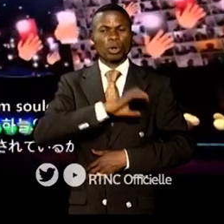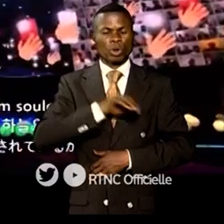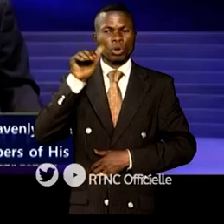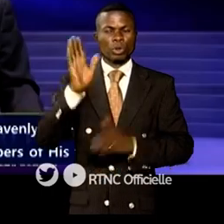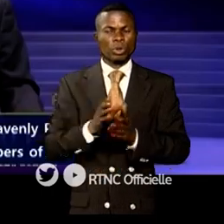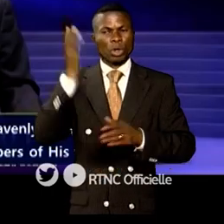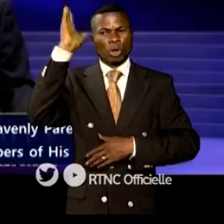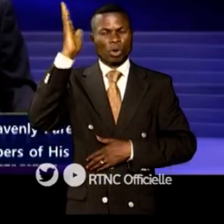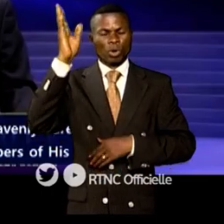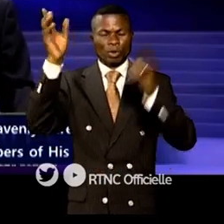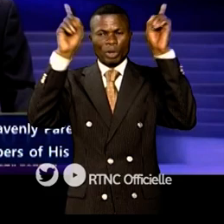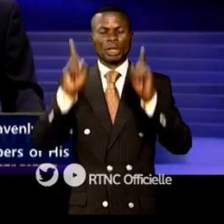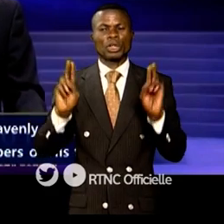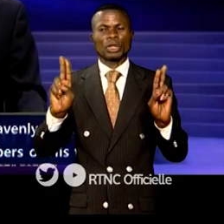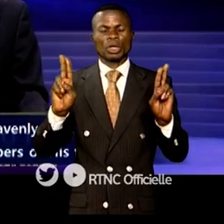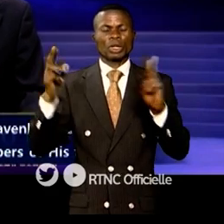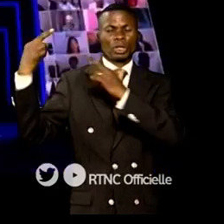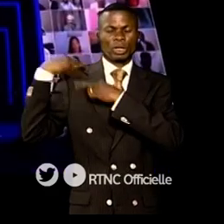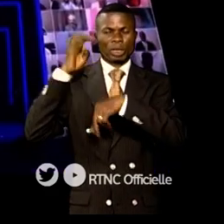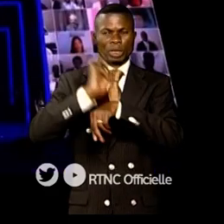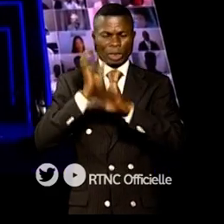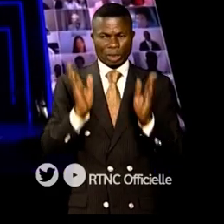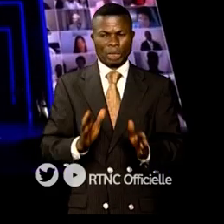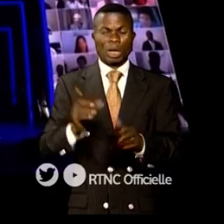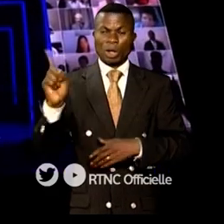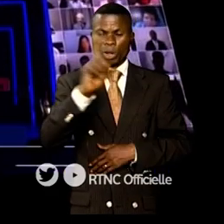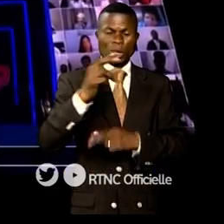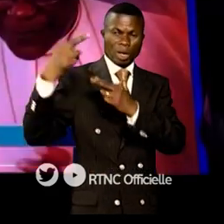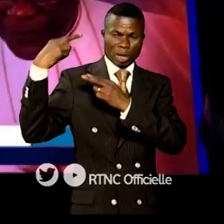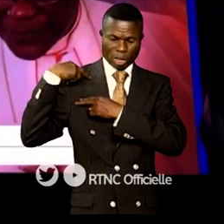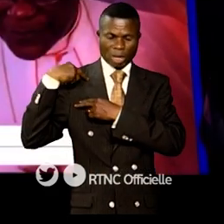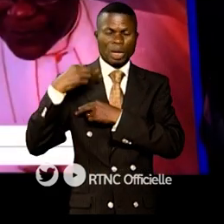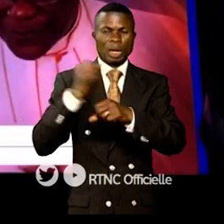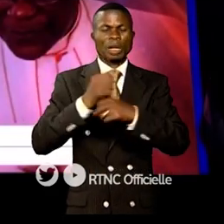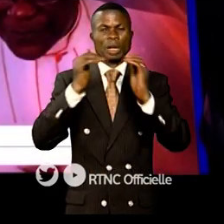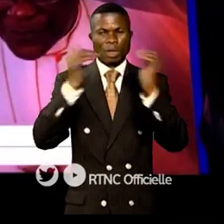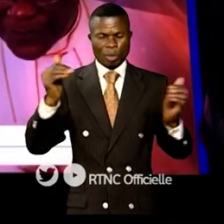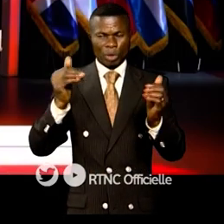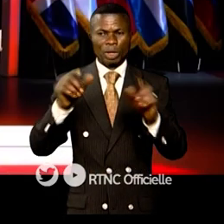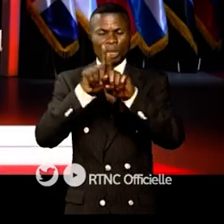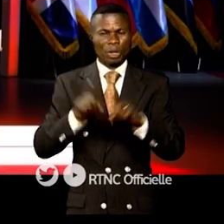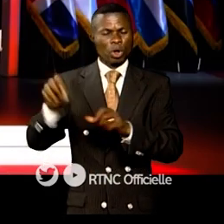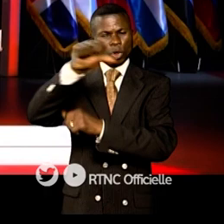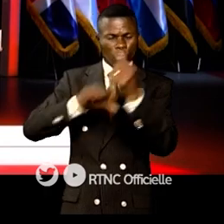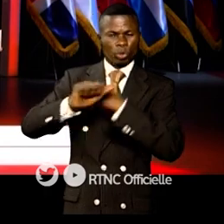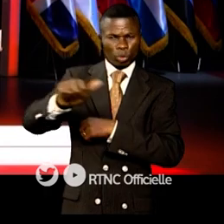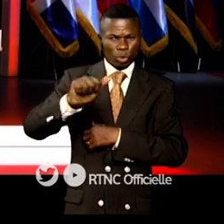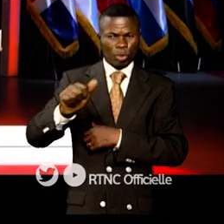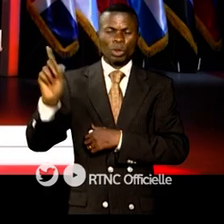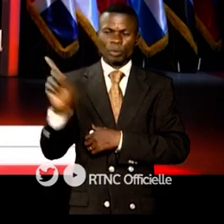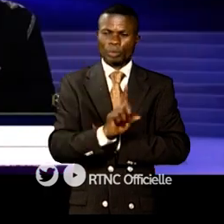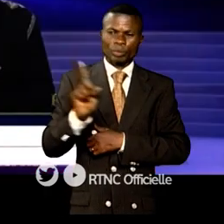de la conférence des leaders chrétiens, chacun de nous est responsable de créer la paix en soi et autour de soi. Tour à